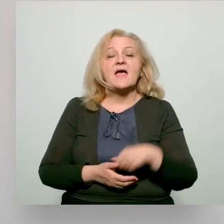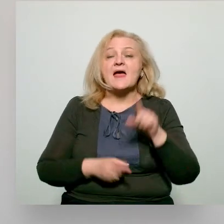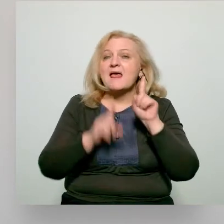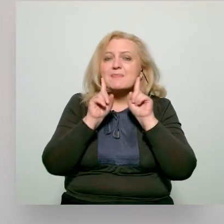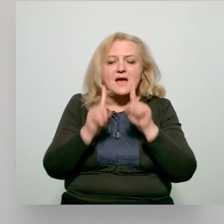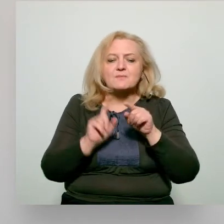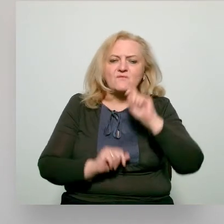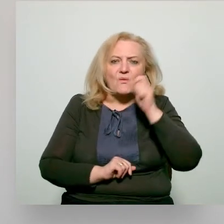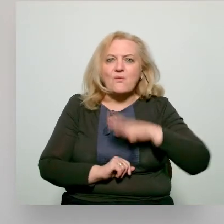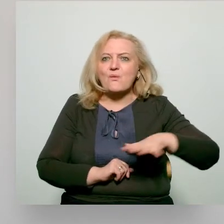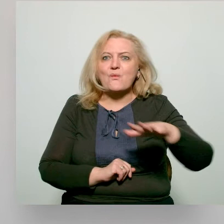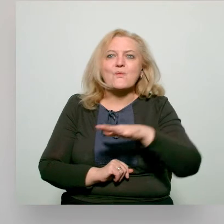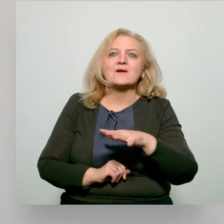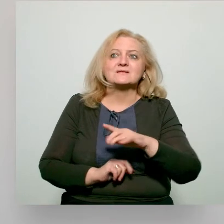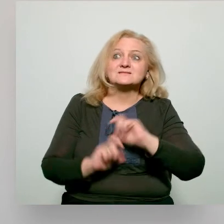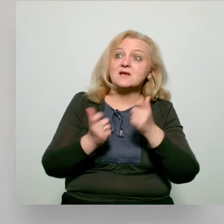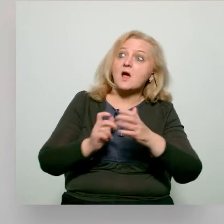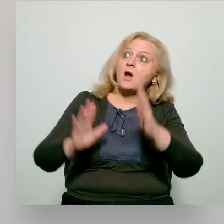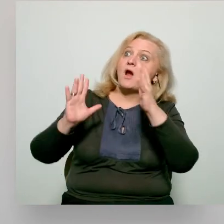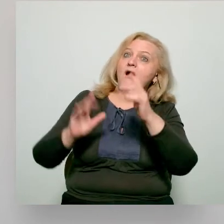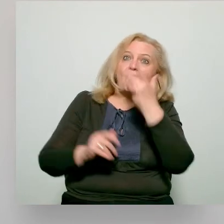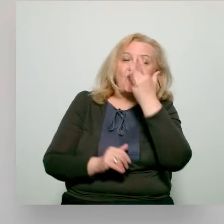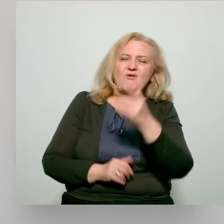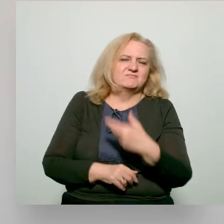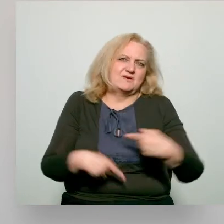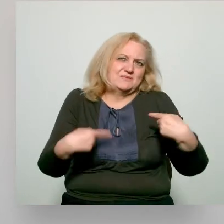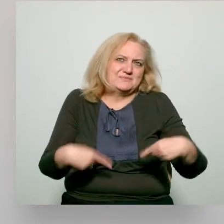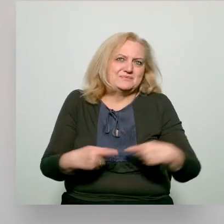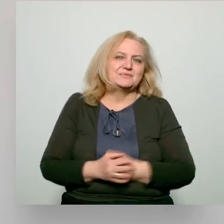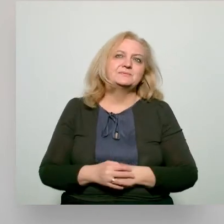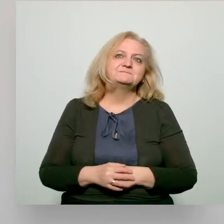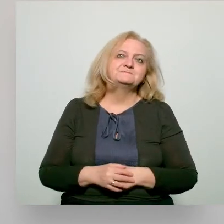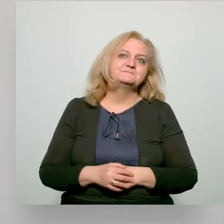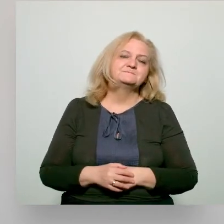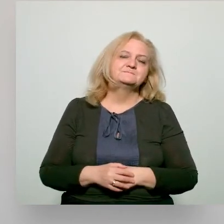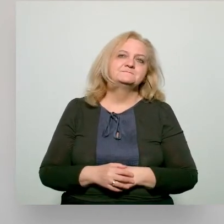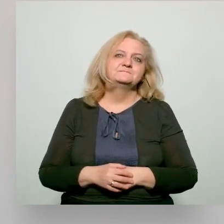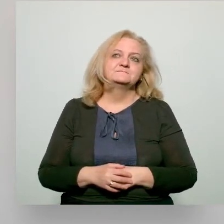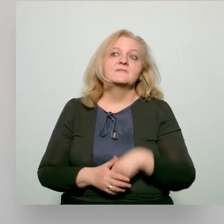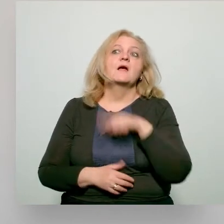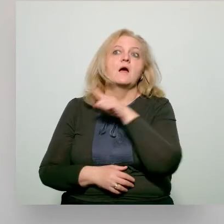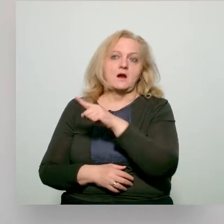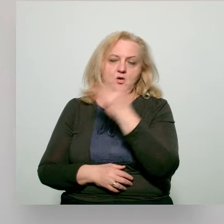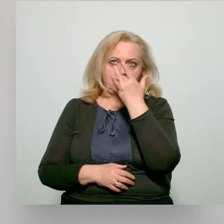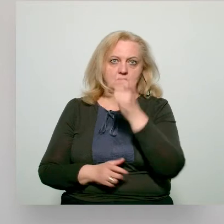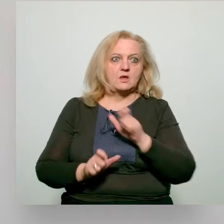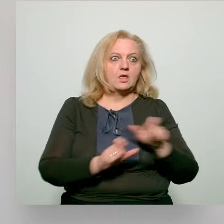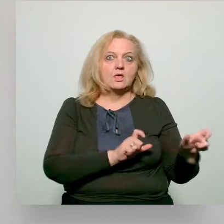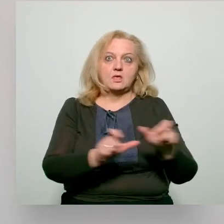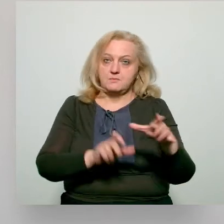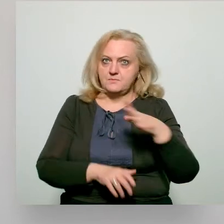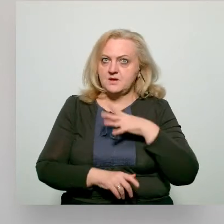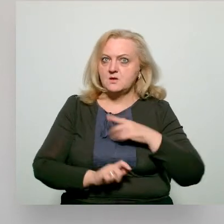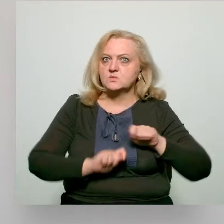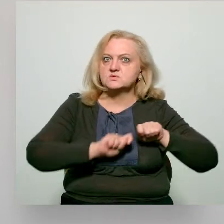zorientowana jakby w całości na Rosję. Rosja oczywiście czyniła presję. Rosja